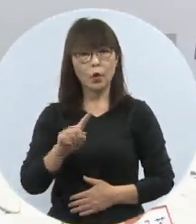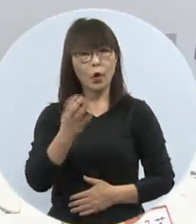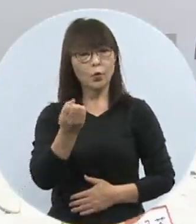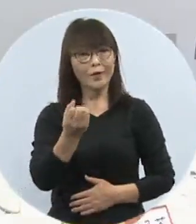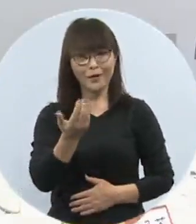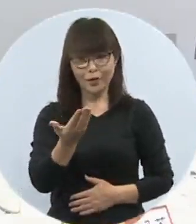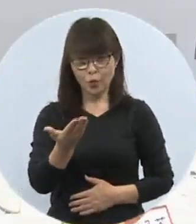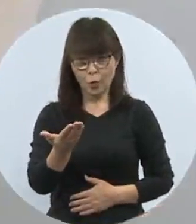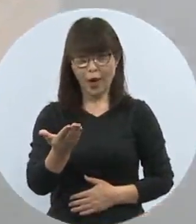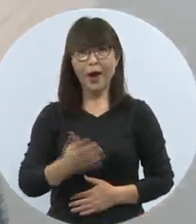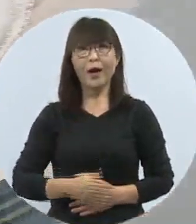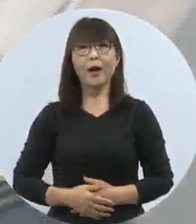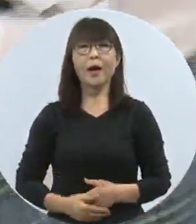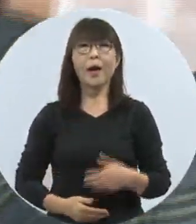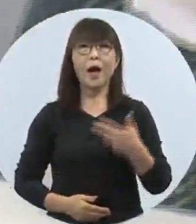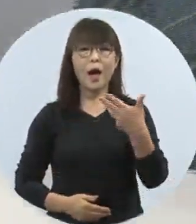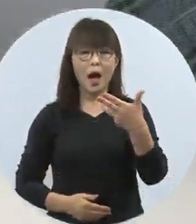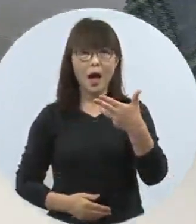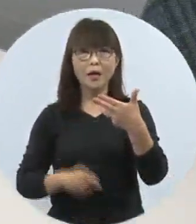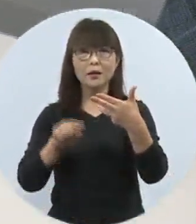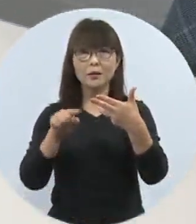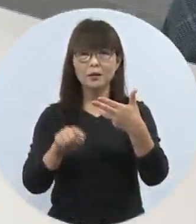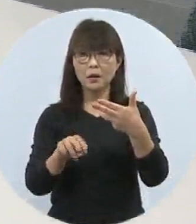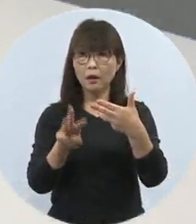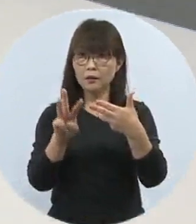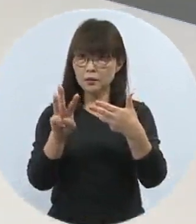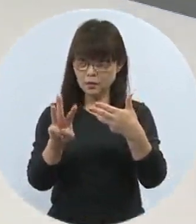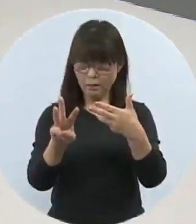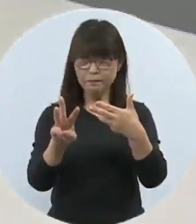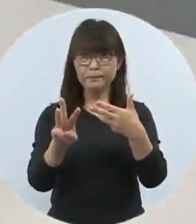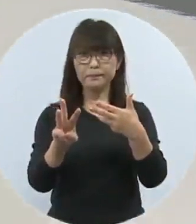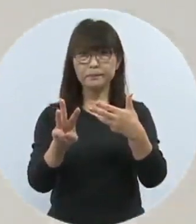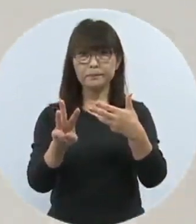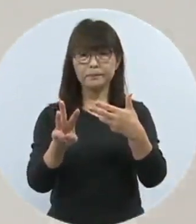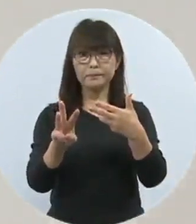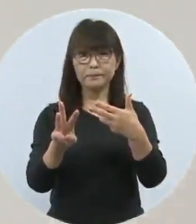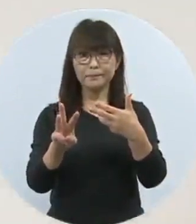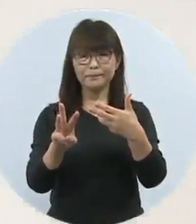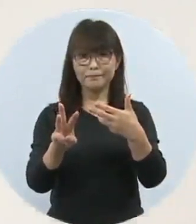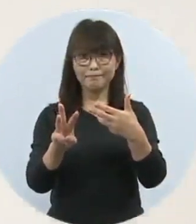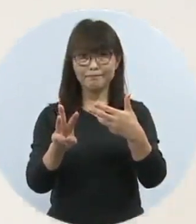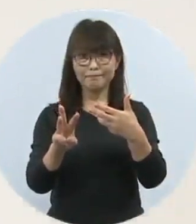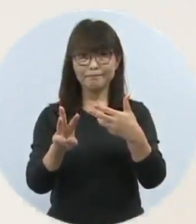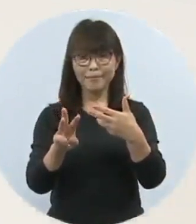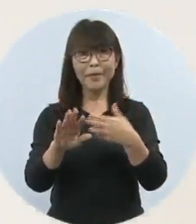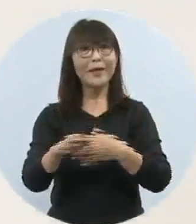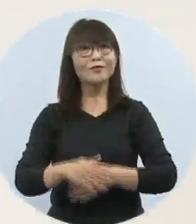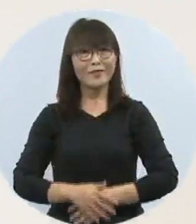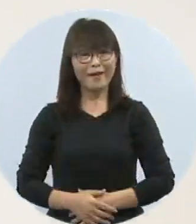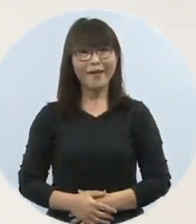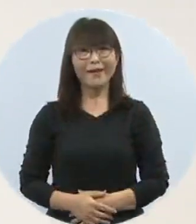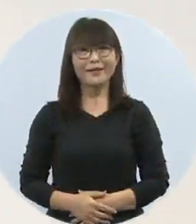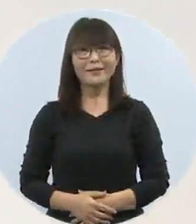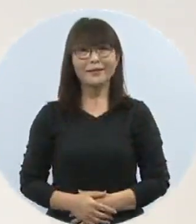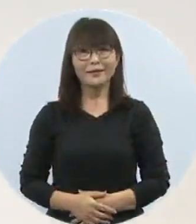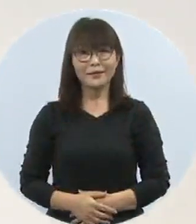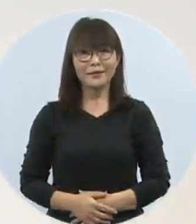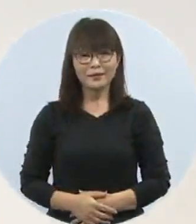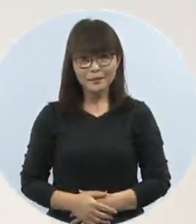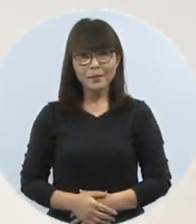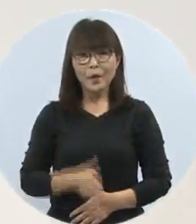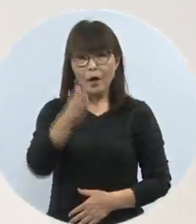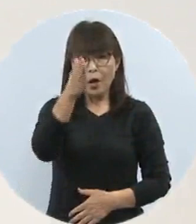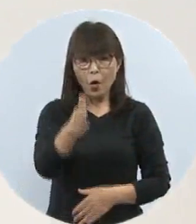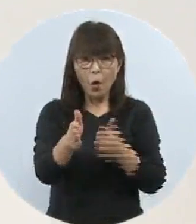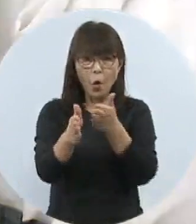ろう、 8.3 ですね。 8.3、 はい、 はい、 虫歯のリス